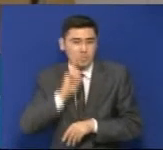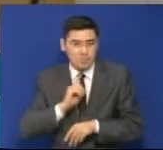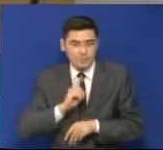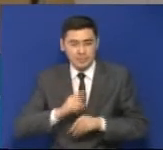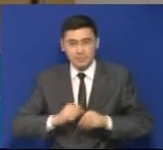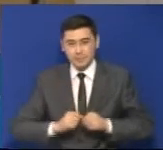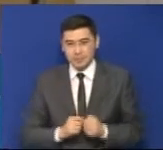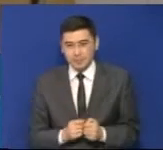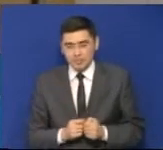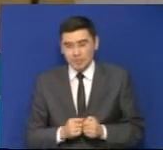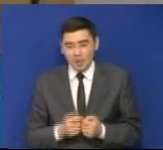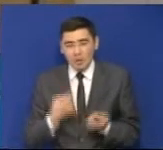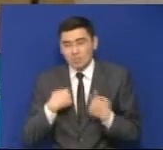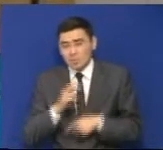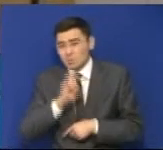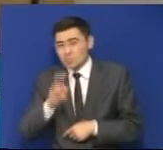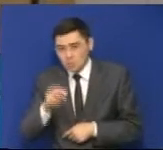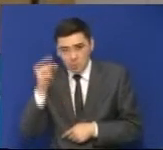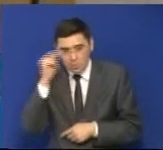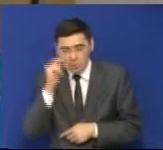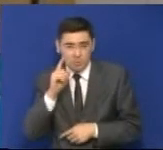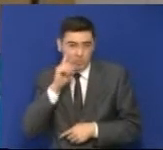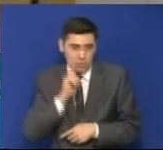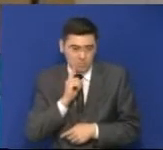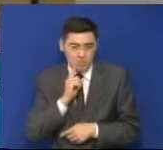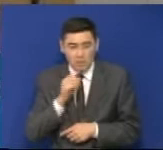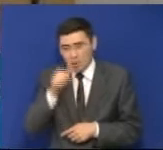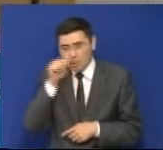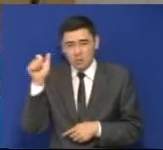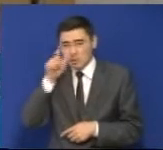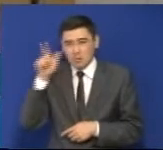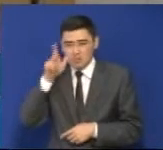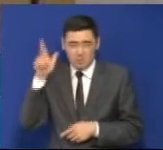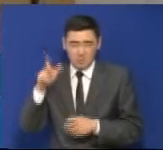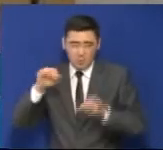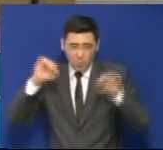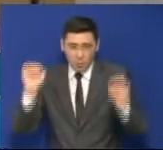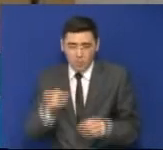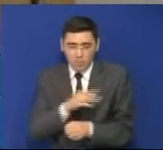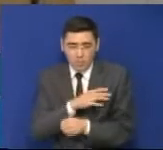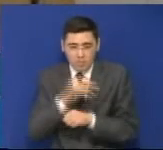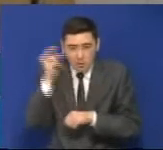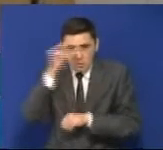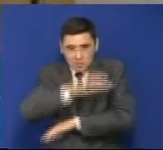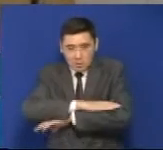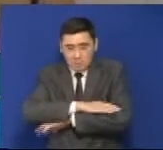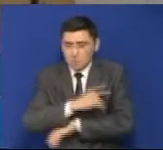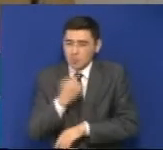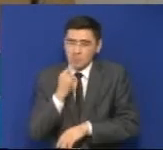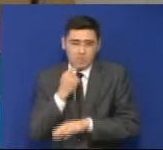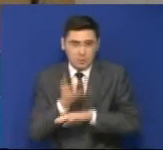Және тоңбаймыз сабақ оқығымыз. Былтырлары өте суық болатын кабинеттерім. Сабақ оқуға өте